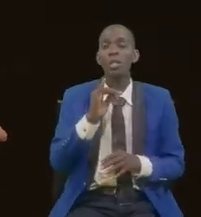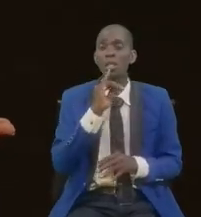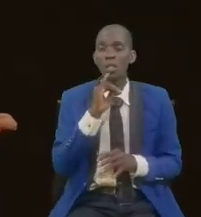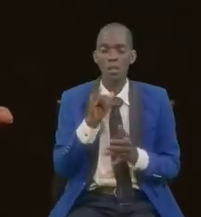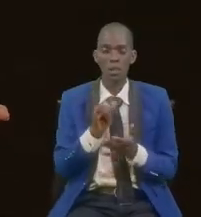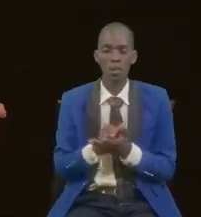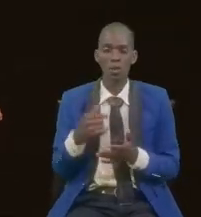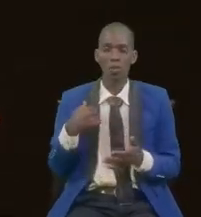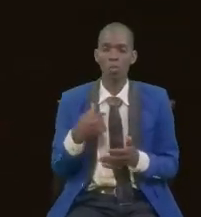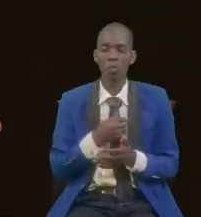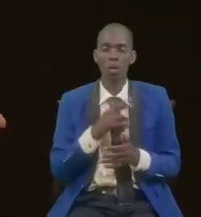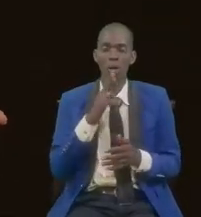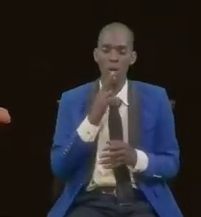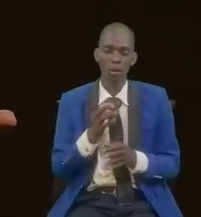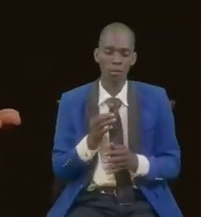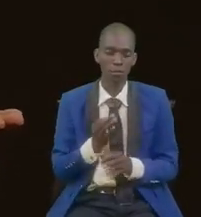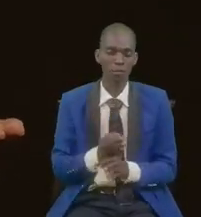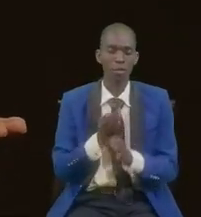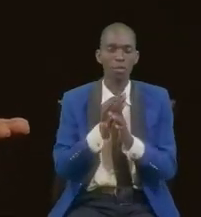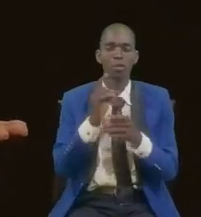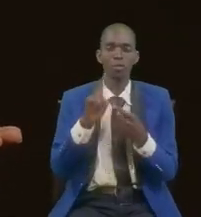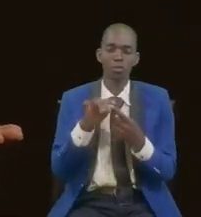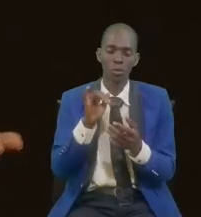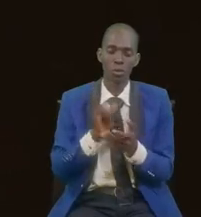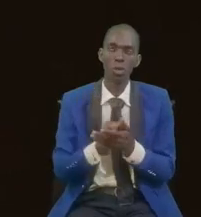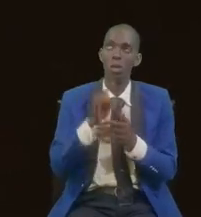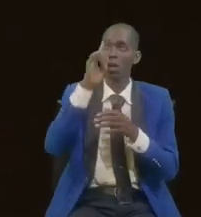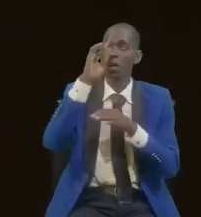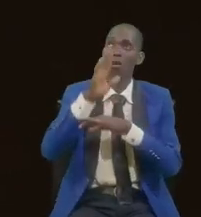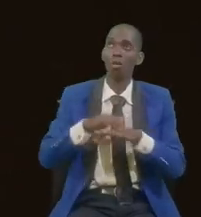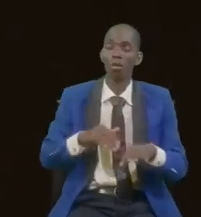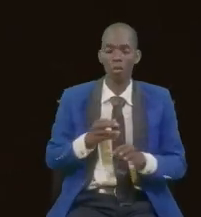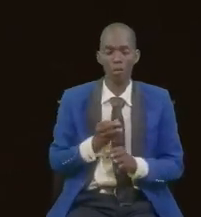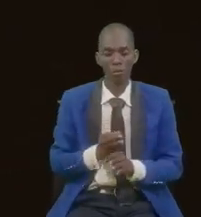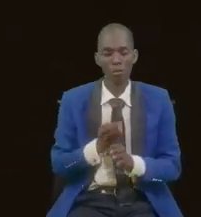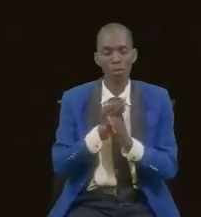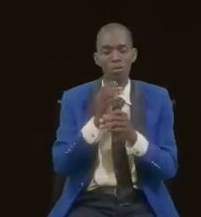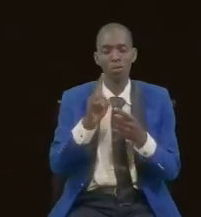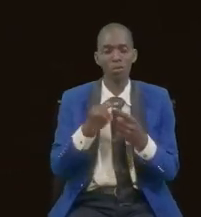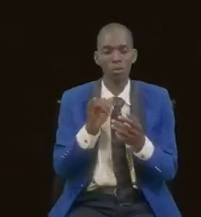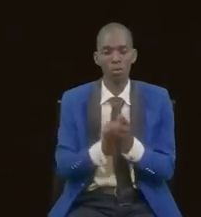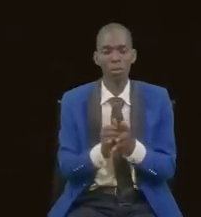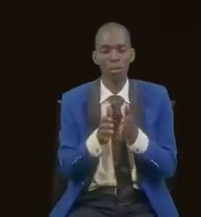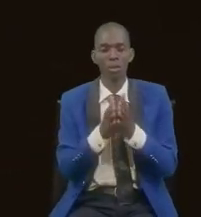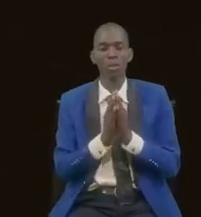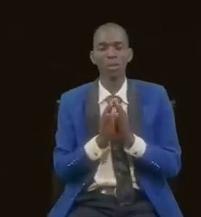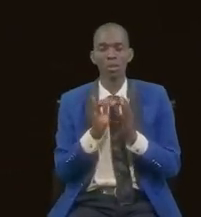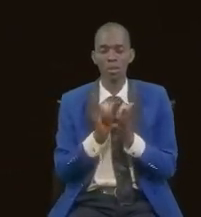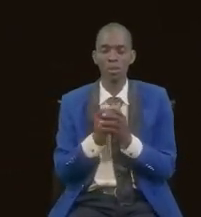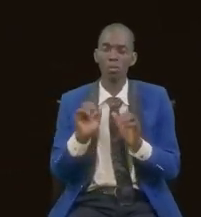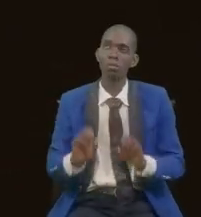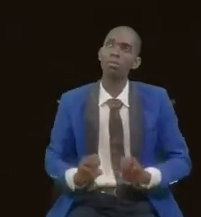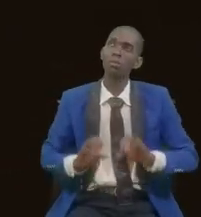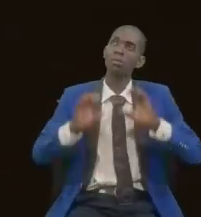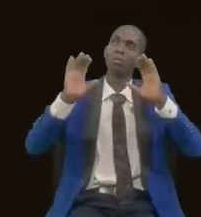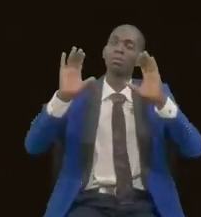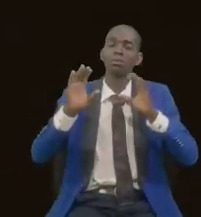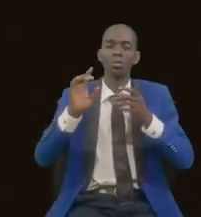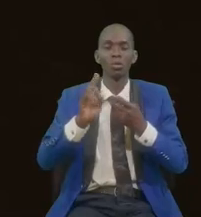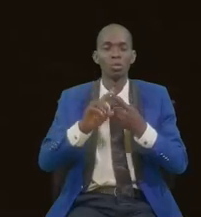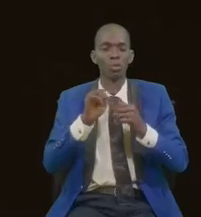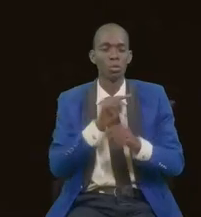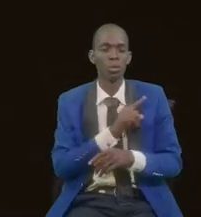que nous soyons fidèles à ce Paul, à cette exigence, que nous soyons exigés à cette consécration, à cette